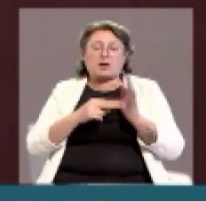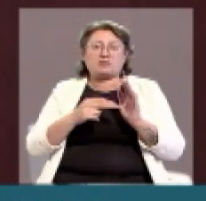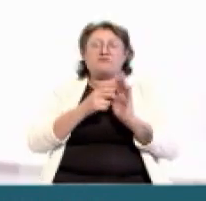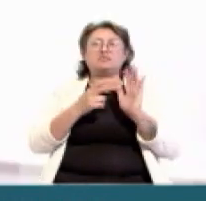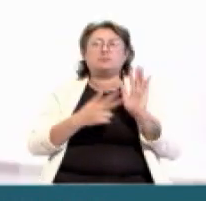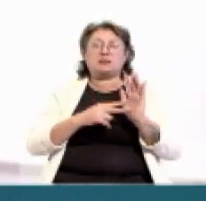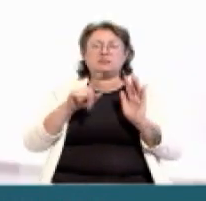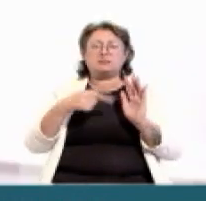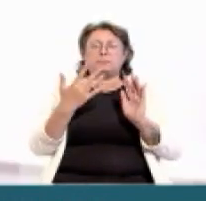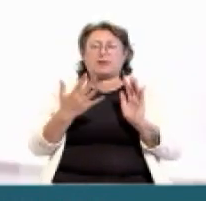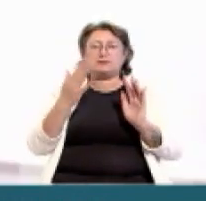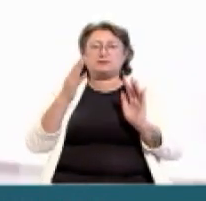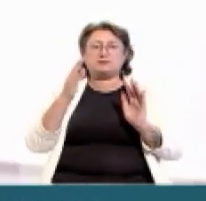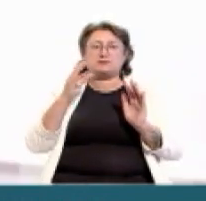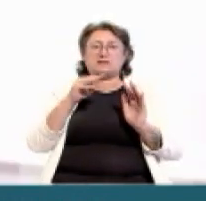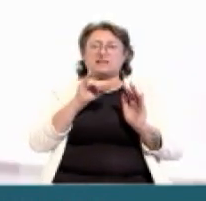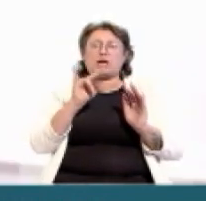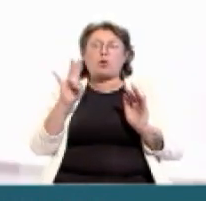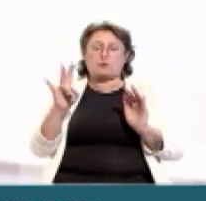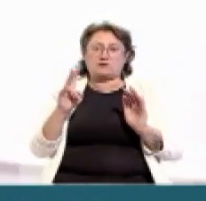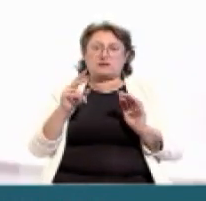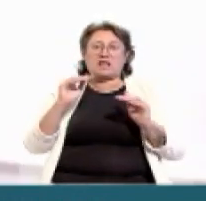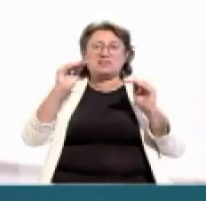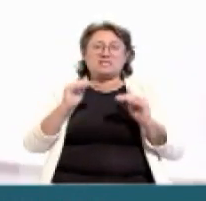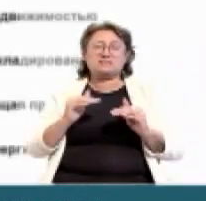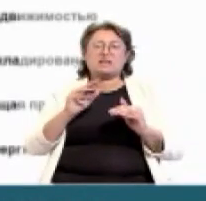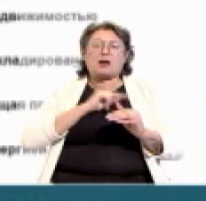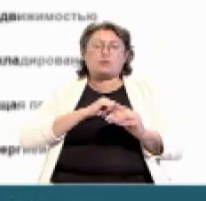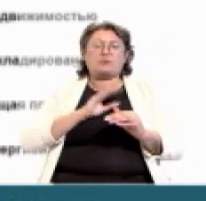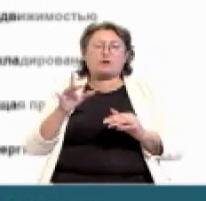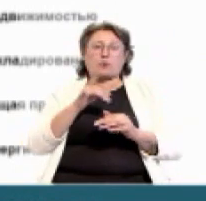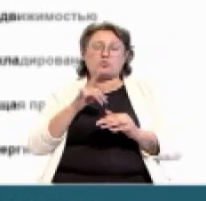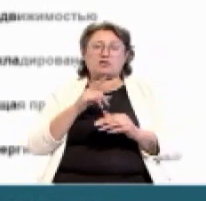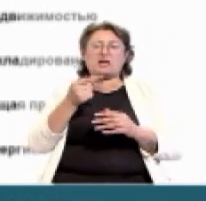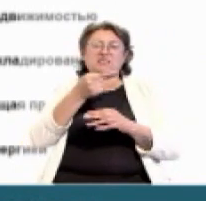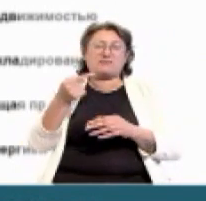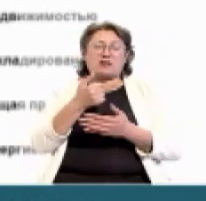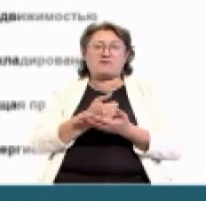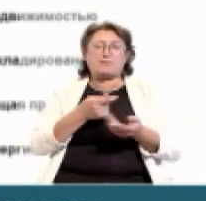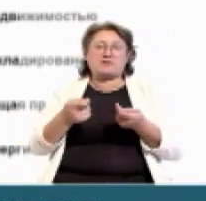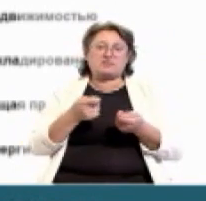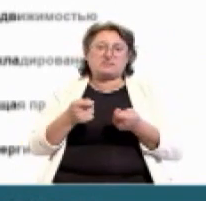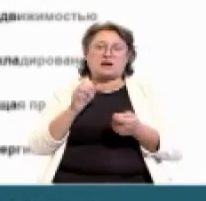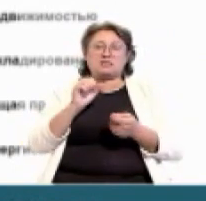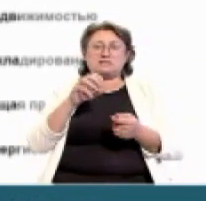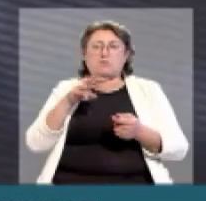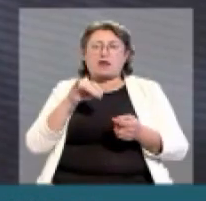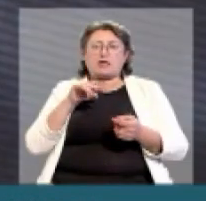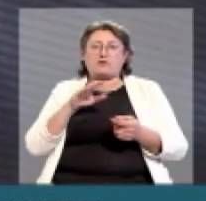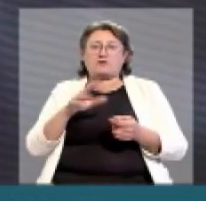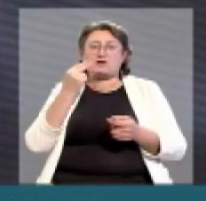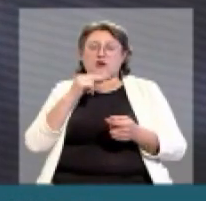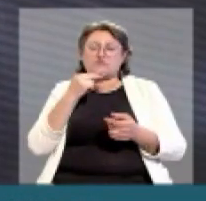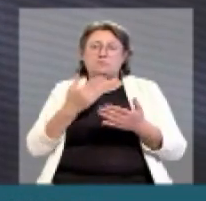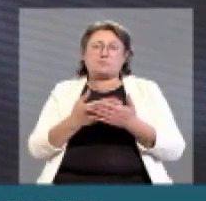составляет 18,5 триллионов. Низкие темпы работы в регионах раскритиковал глава правительства Алихан Смаилов. В